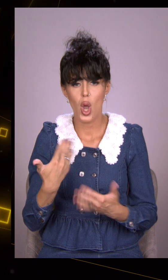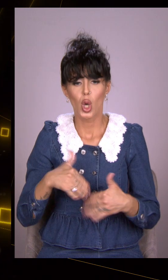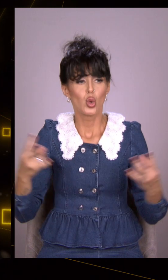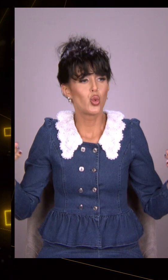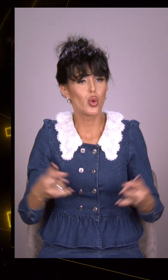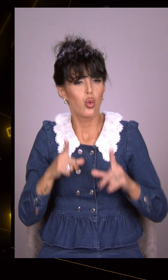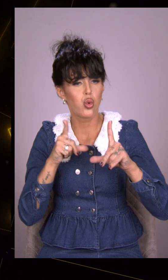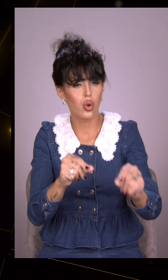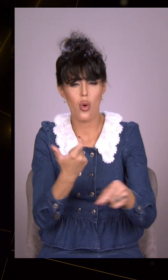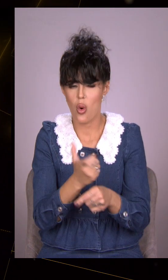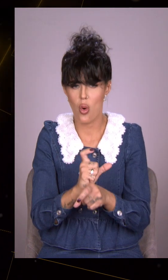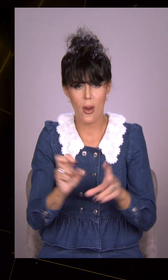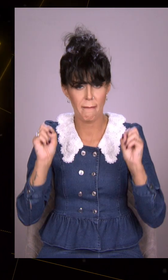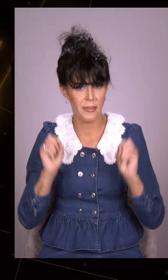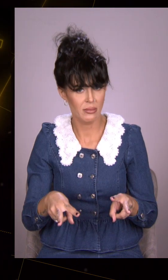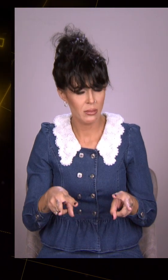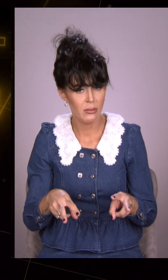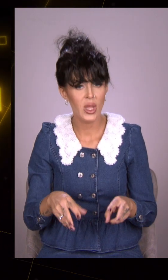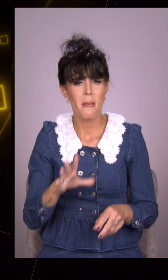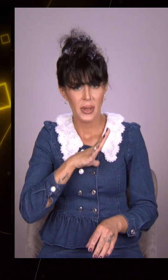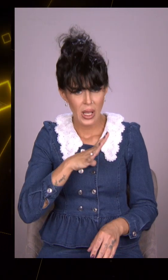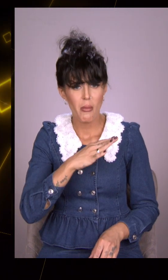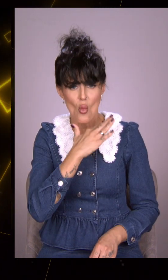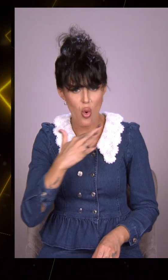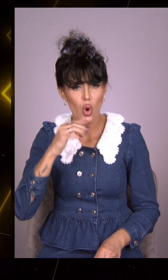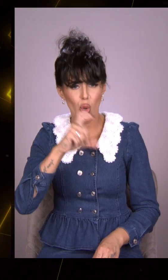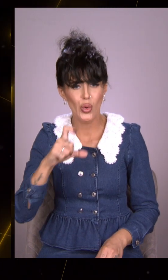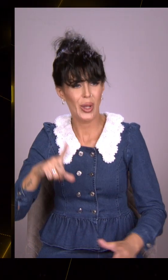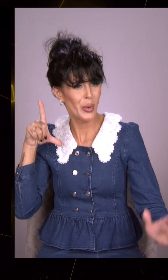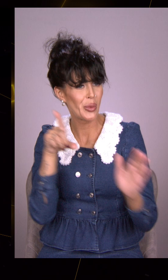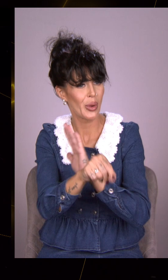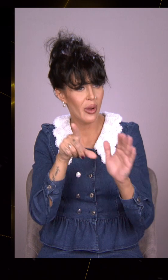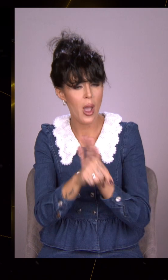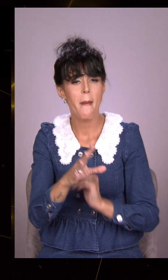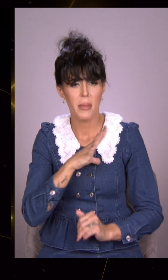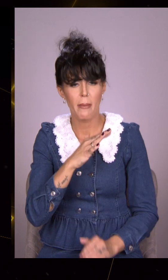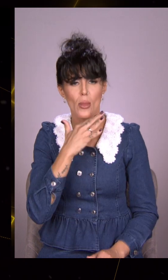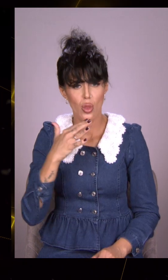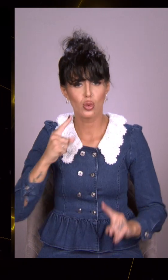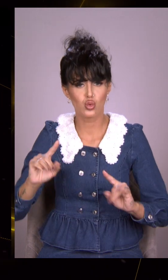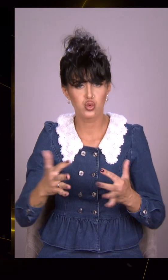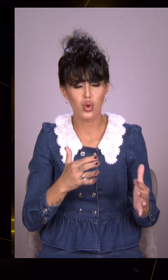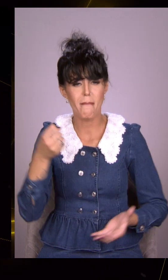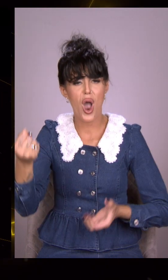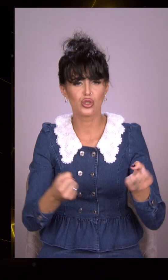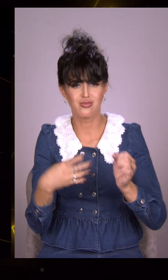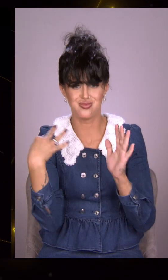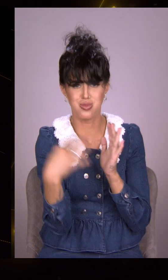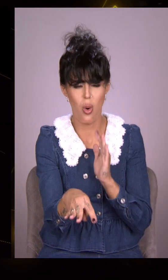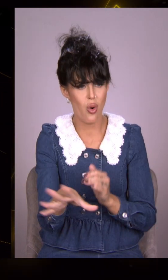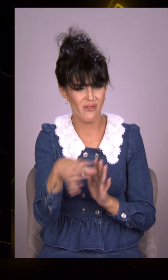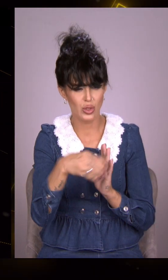дуже небезпечно. Виїжджали люди, були багато таких випадків, коли розстрілювали машини. От, і